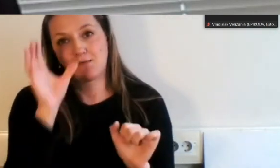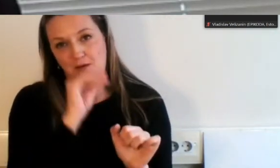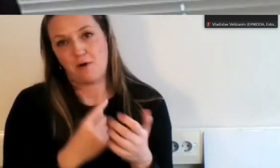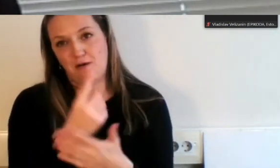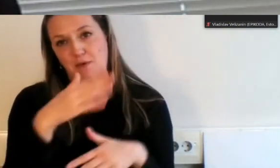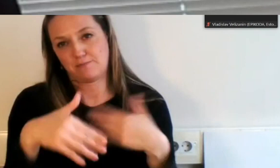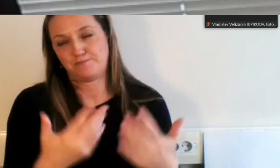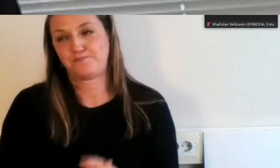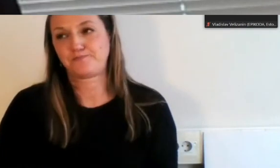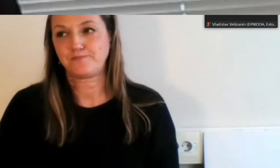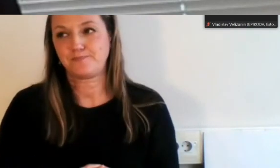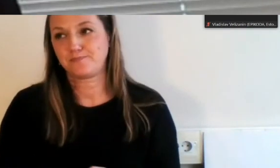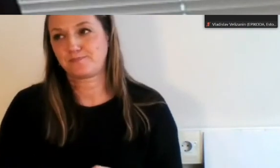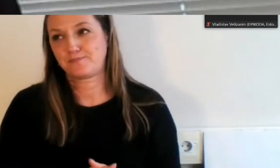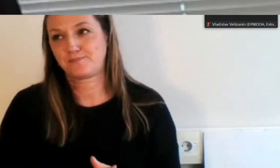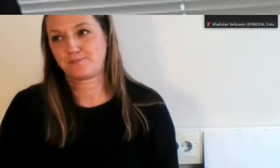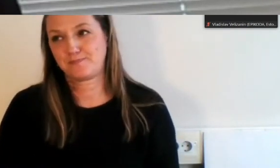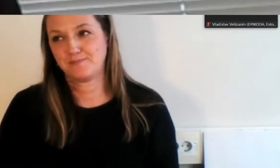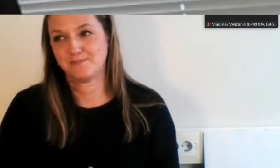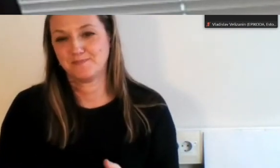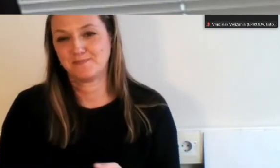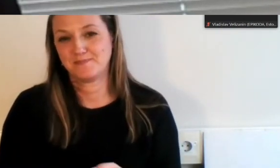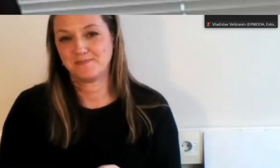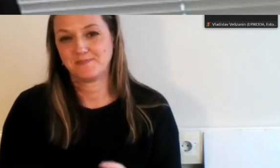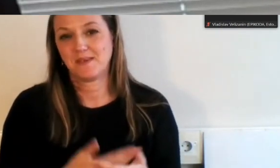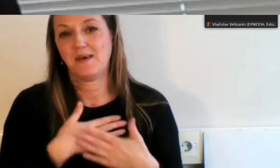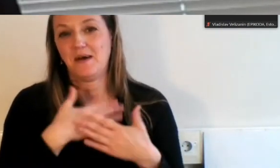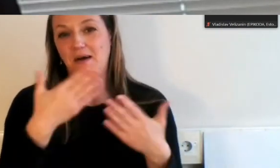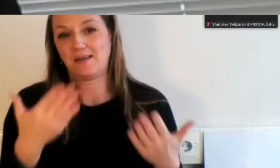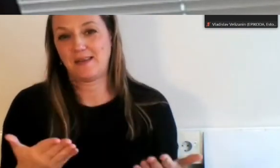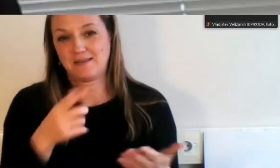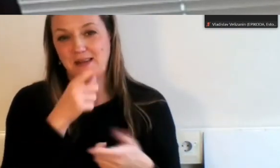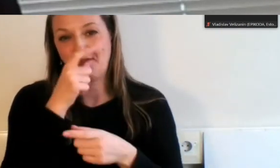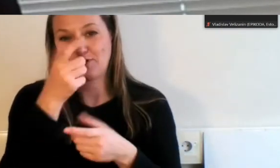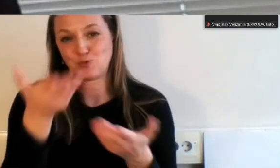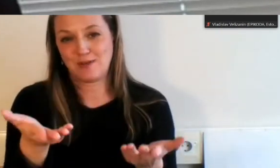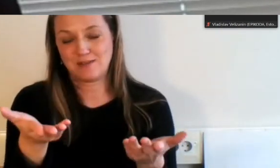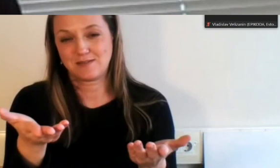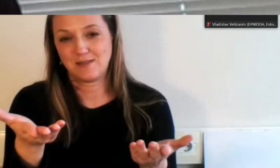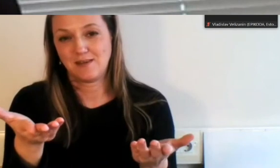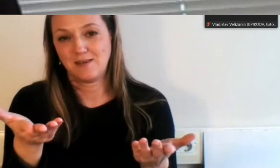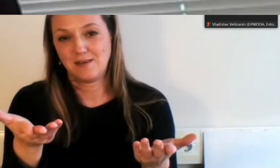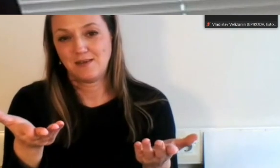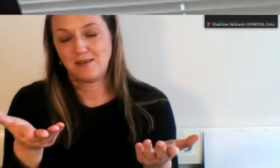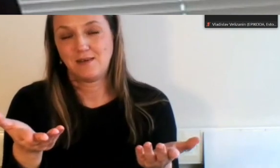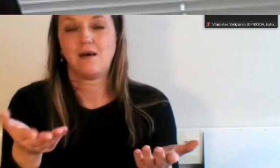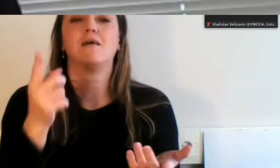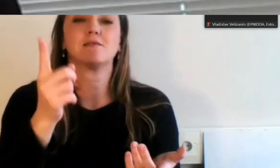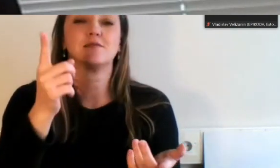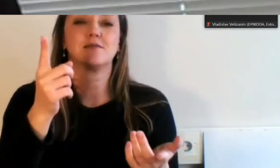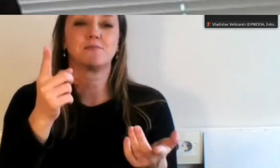et PCR-test on palju tundlikum, kiirtest näitab ainult positiivselt need mõned päevad